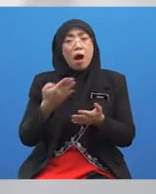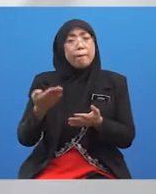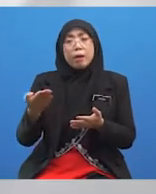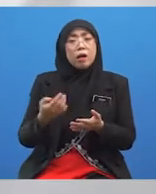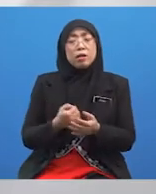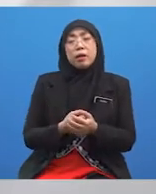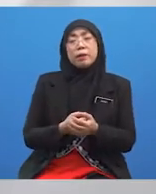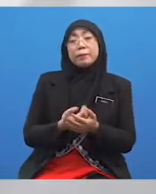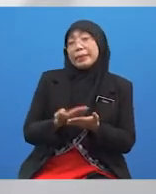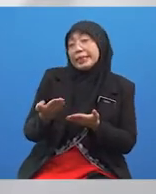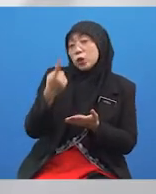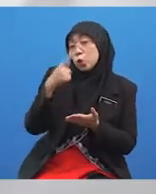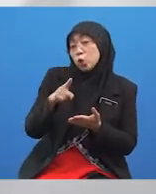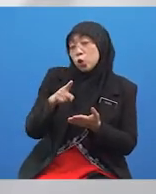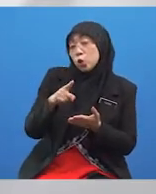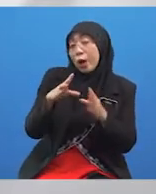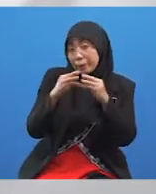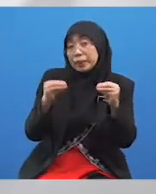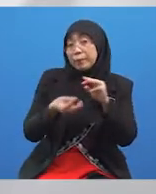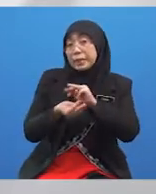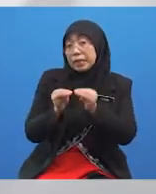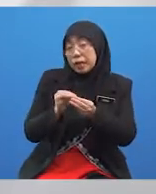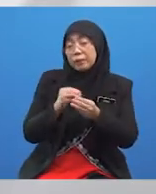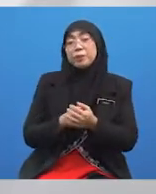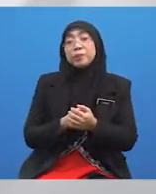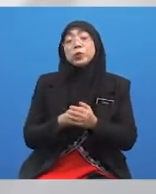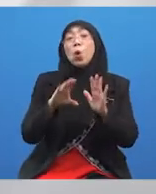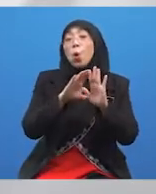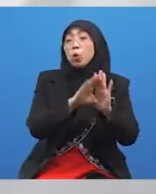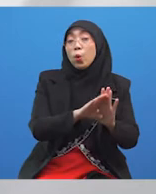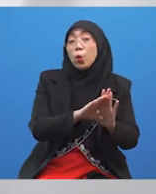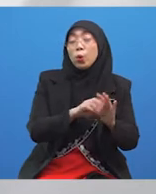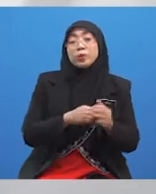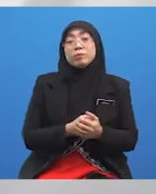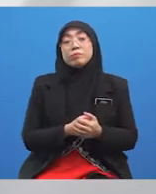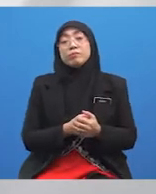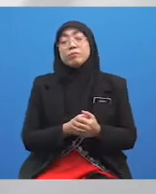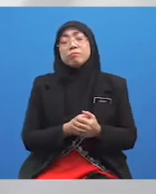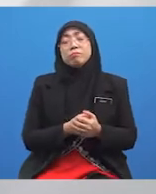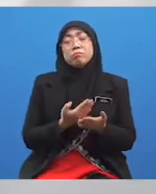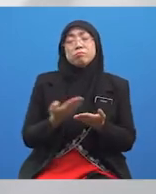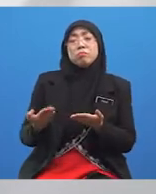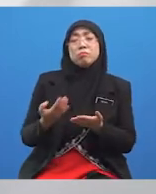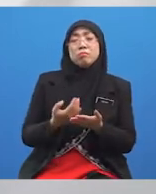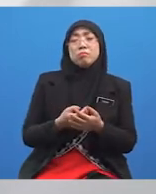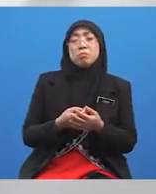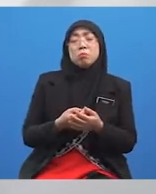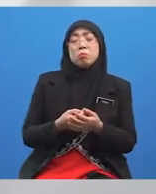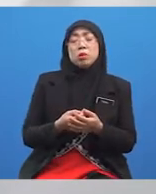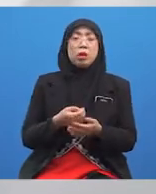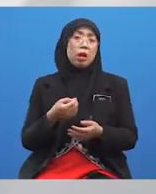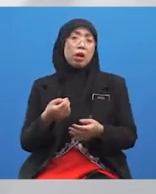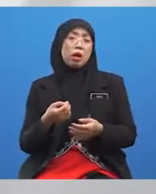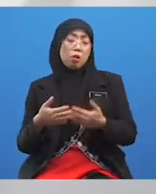untuk menyelesaikan masalah yang dihadapi. Contoh, bahagian pengeluaran kekurangan bahan mentah untuk